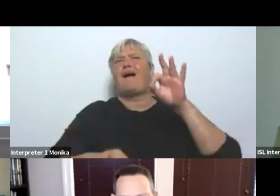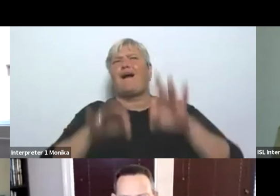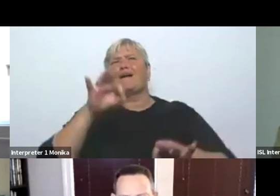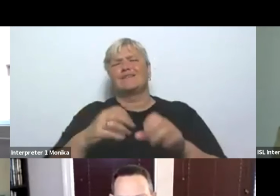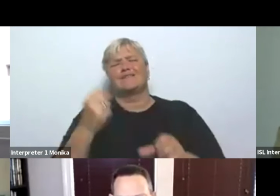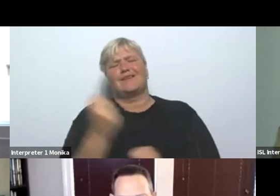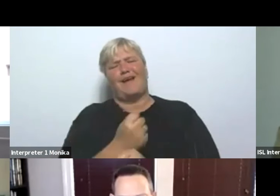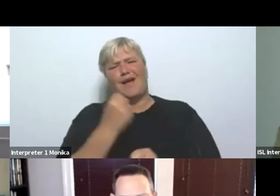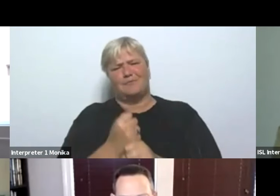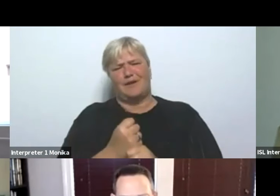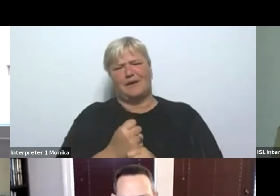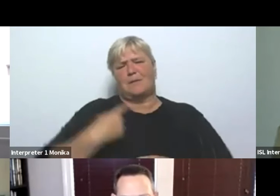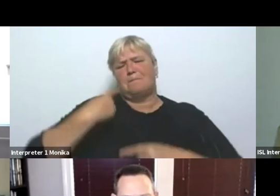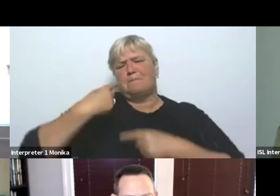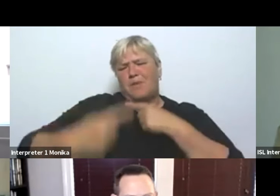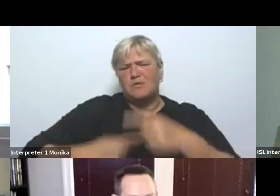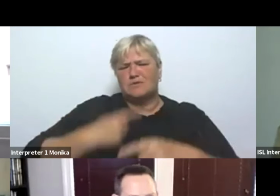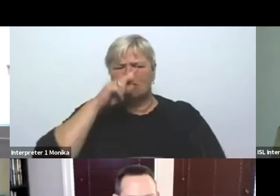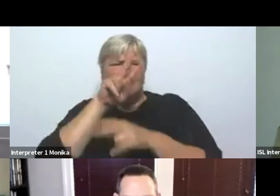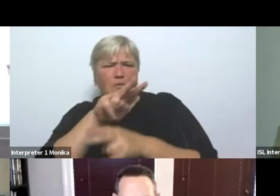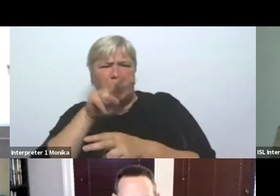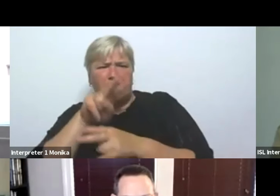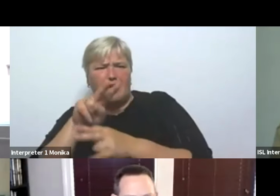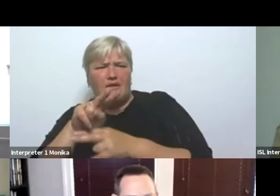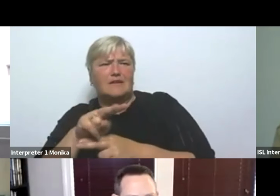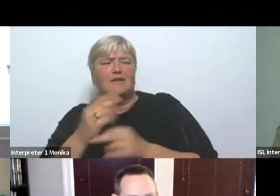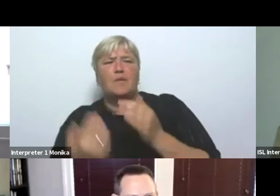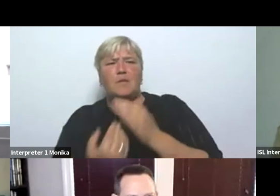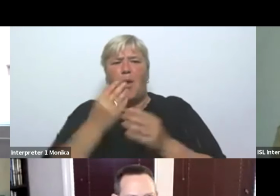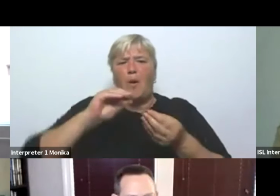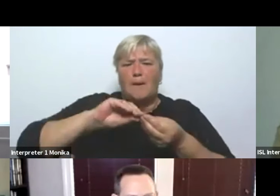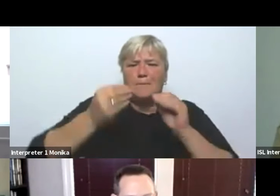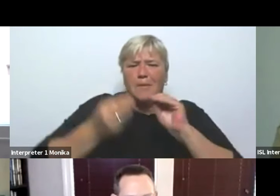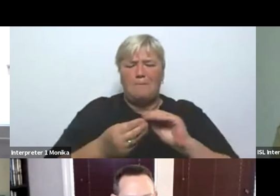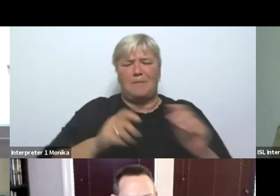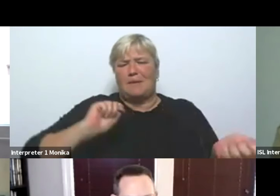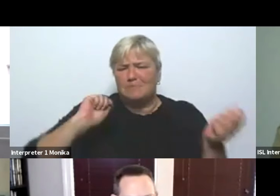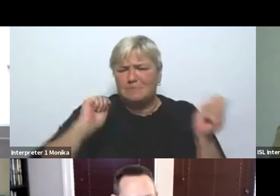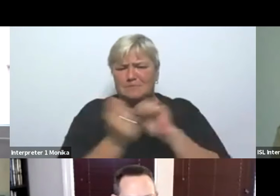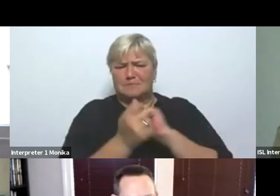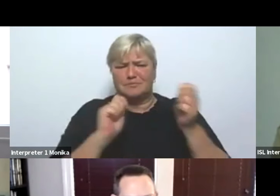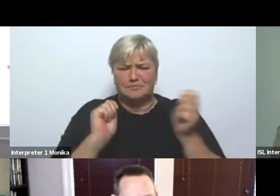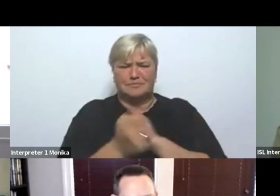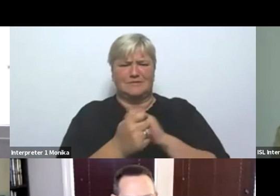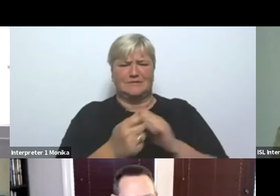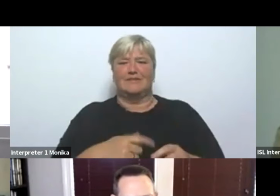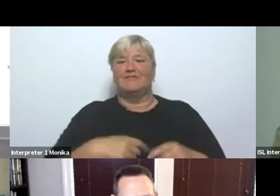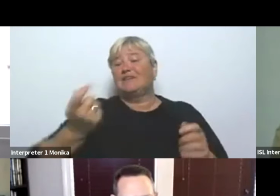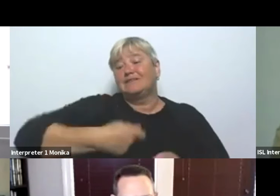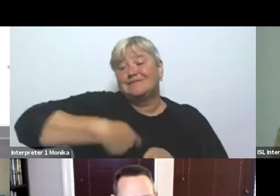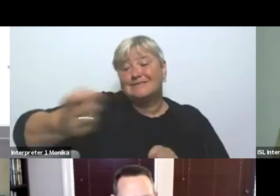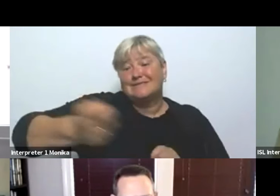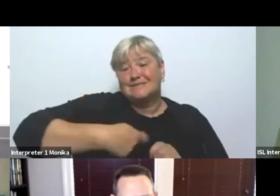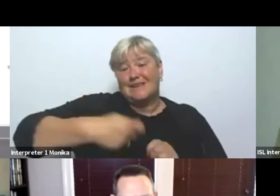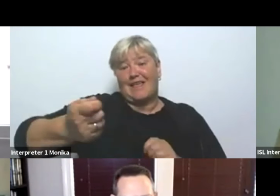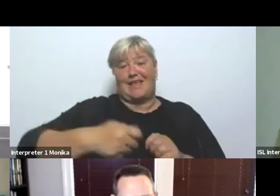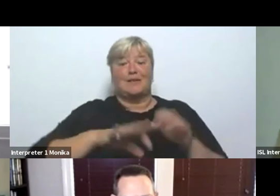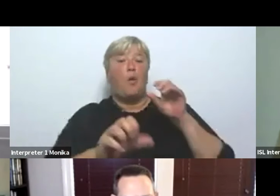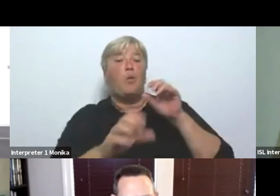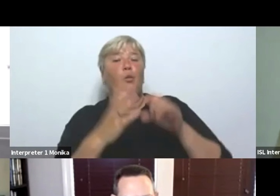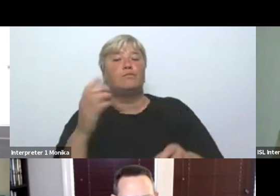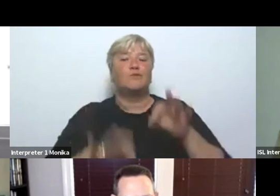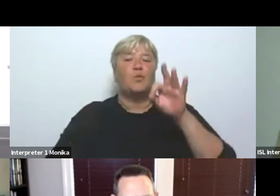Prozess ständig überwachen und neue Probleme angehen. Also sehen, ernten, wässern, Unkraut rausreißen, die ganze Geschichte.